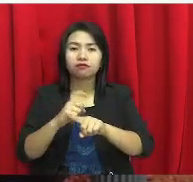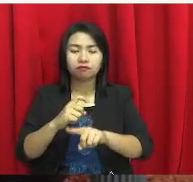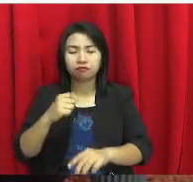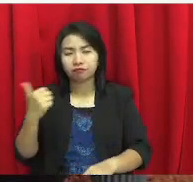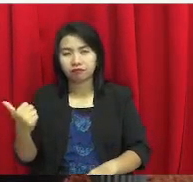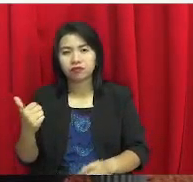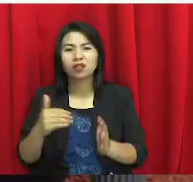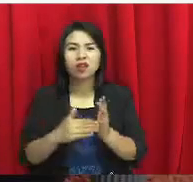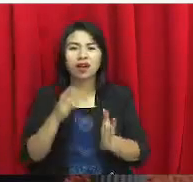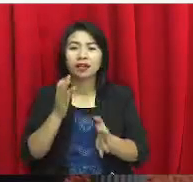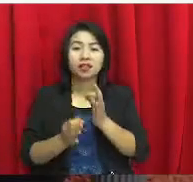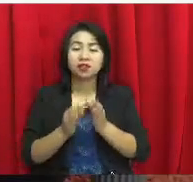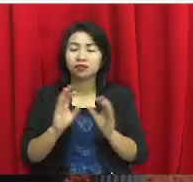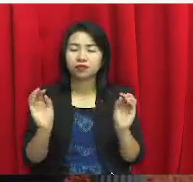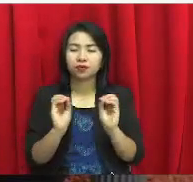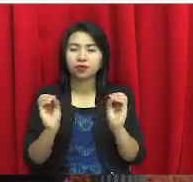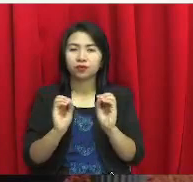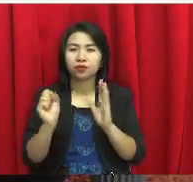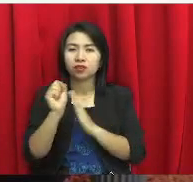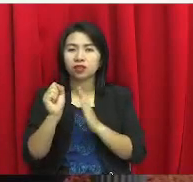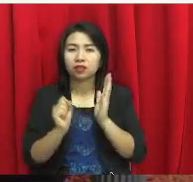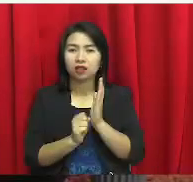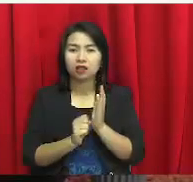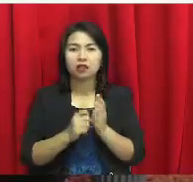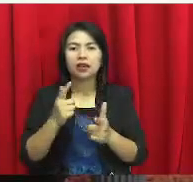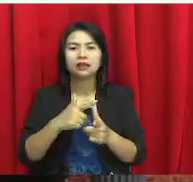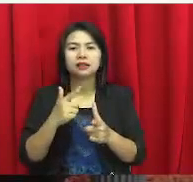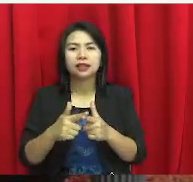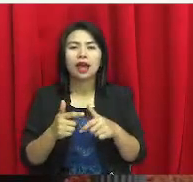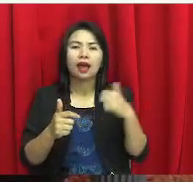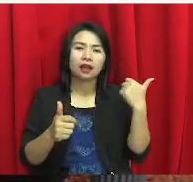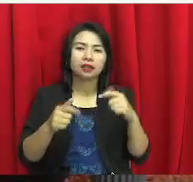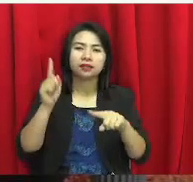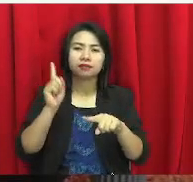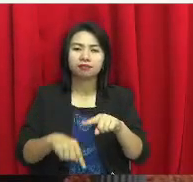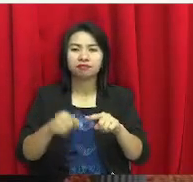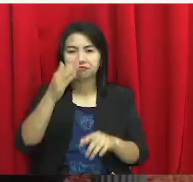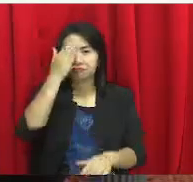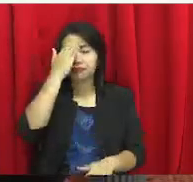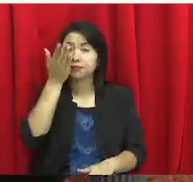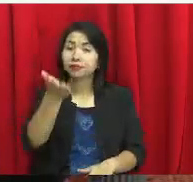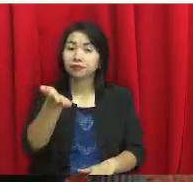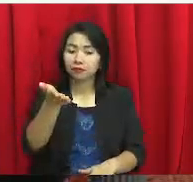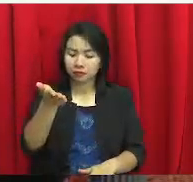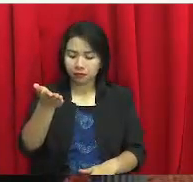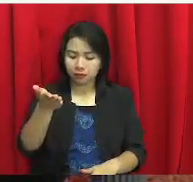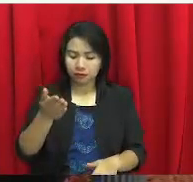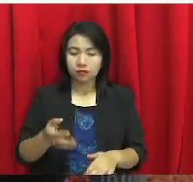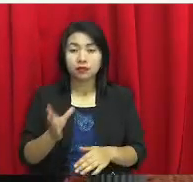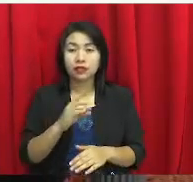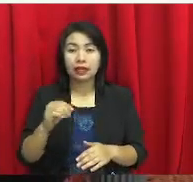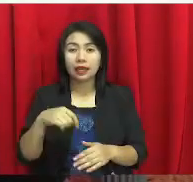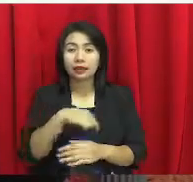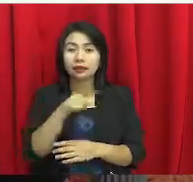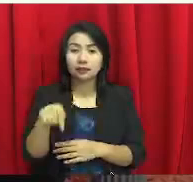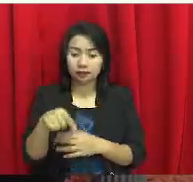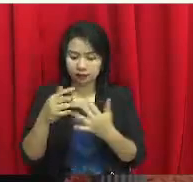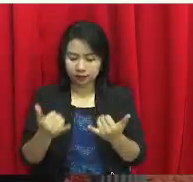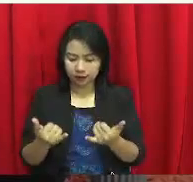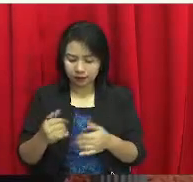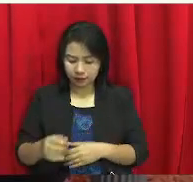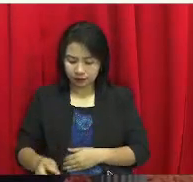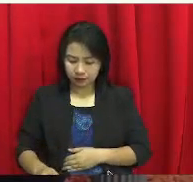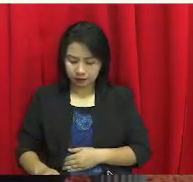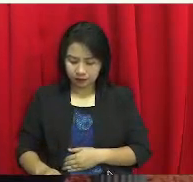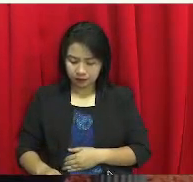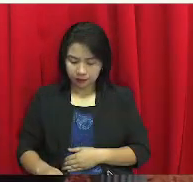Kung wala yung standards, sabi nga kanina, Sir Maki, hindi ka makikilala kung sino ka. You see? At yung pagiging iba natin sa mga kapahayagan ng mundo